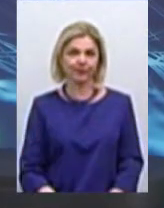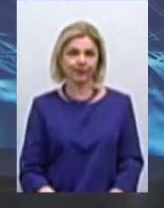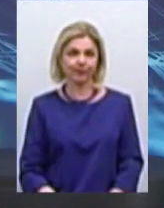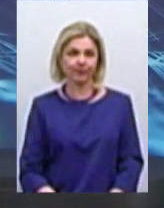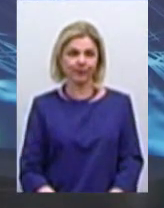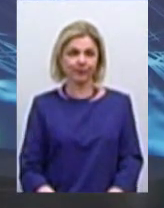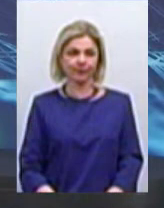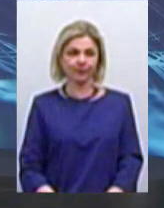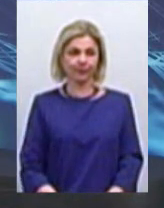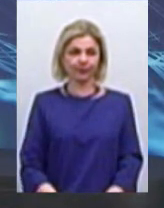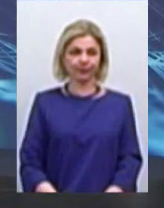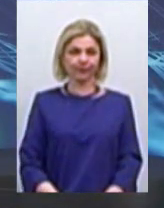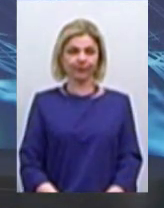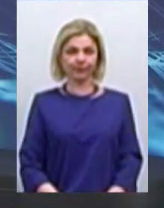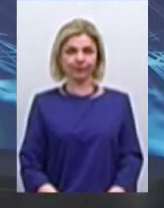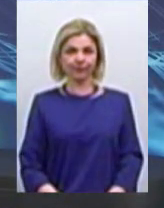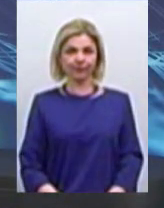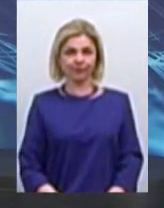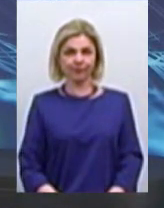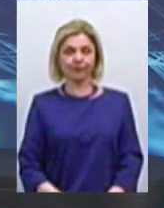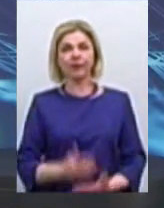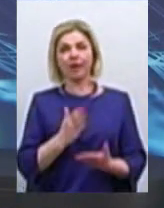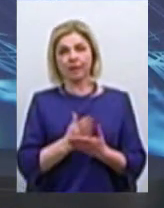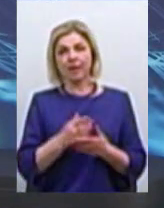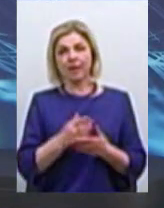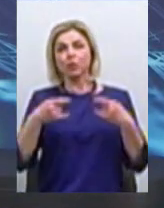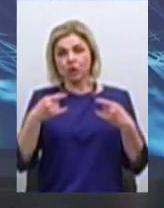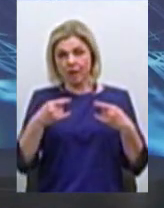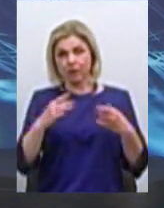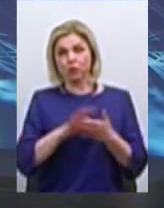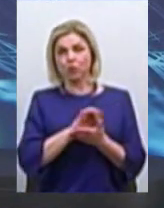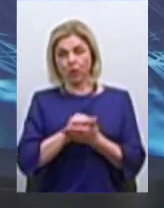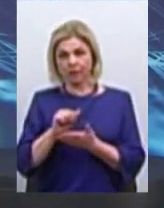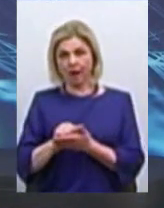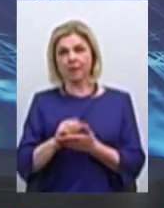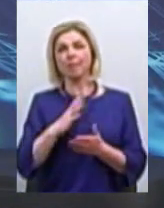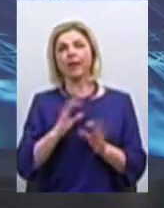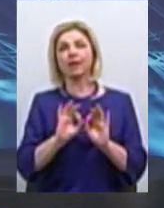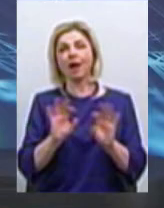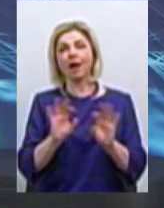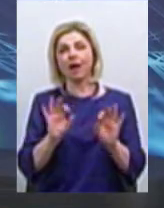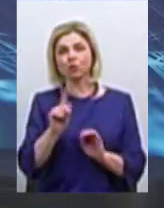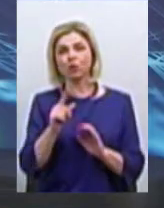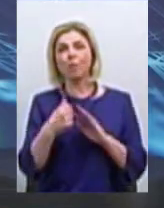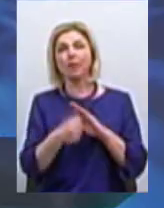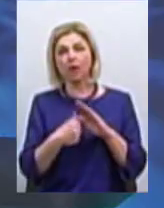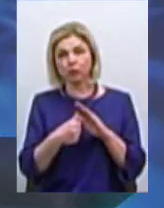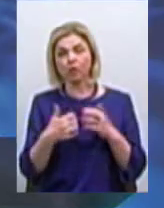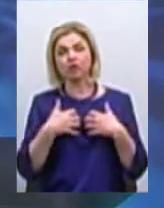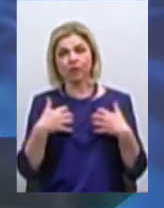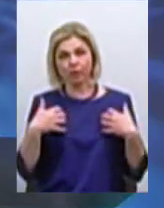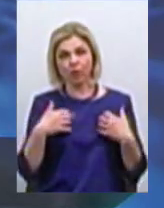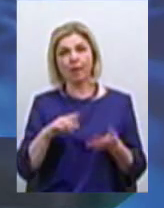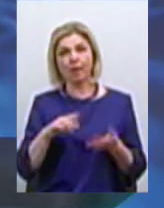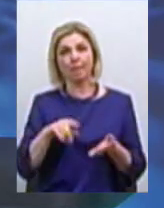домашніх, сільськогосподарських. У нас в відеосюжеті моїх колег було зазначено, що саме безпритульні тварини в